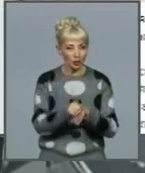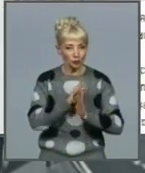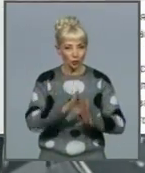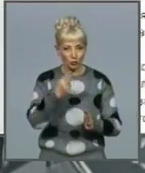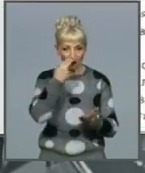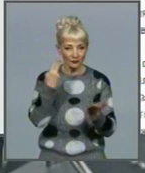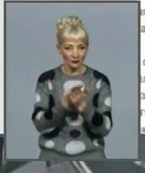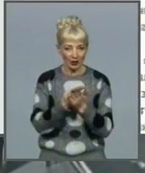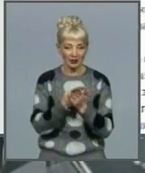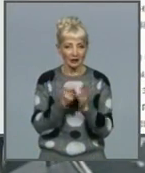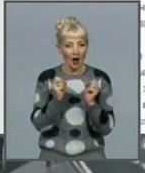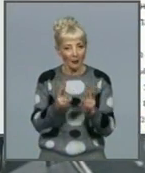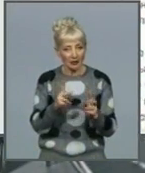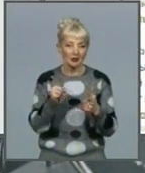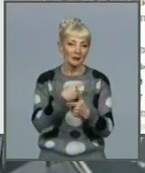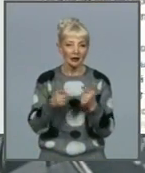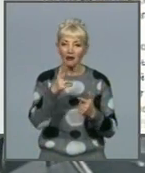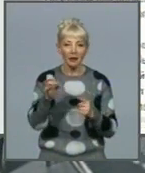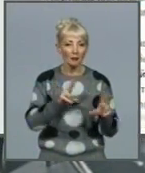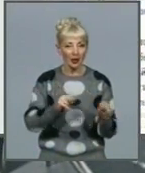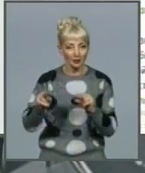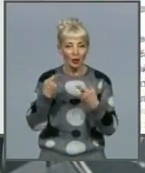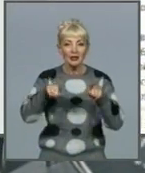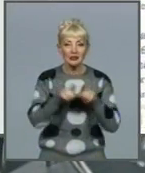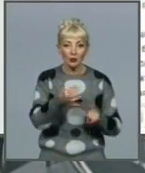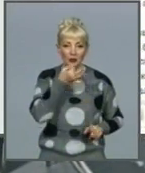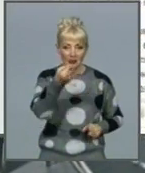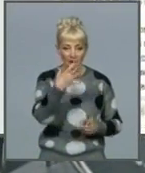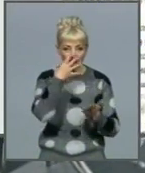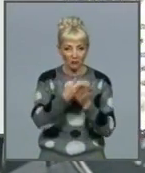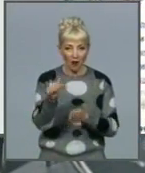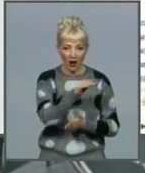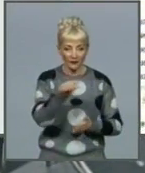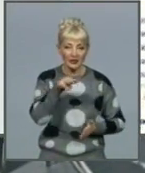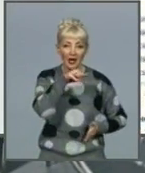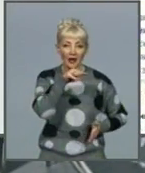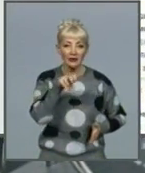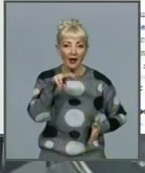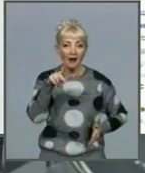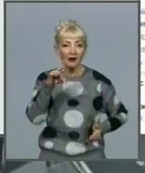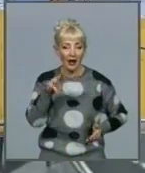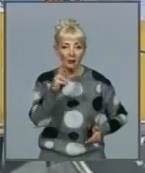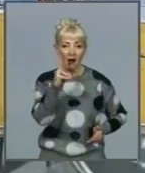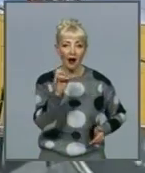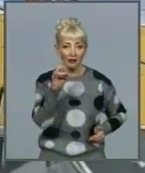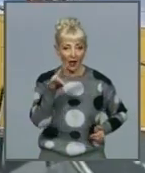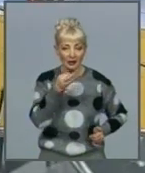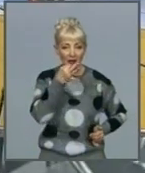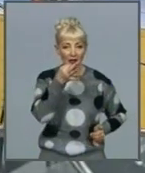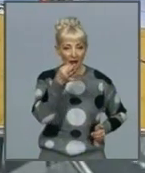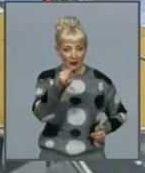чи неблагополучно. З такою заявою на своєму офіційному телеграм-каналі виступив харківський міський голова Геннадій Кернес,